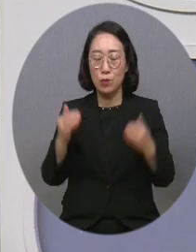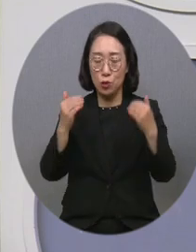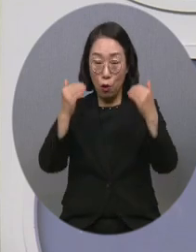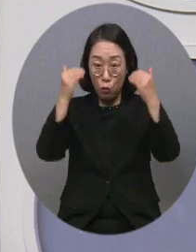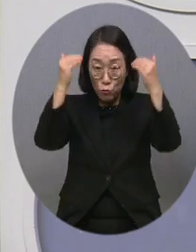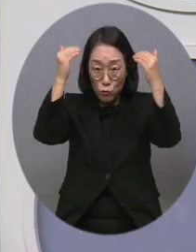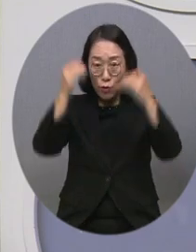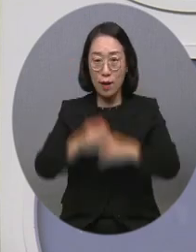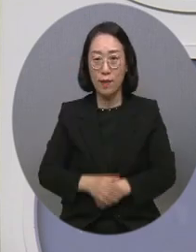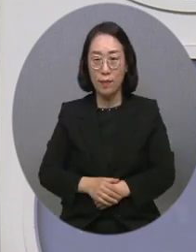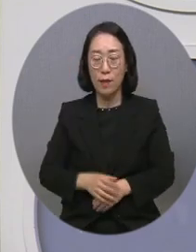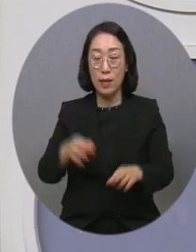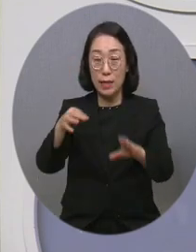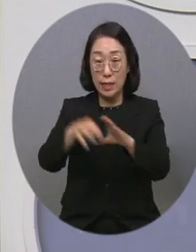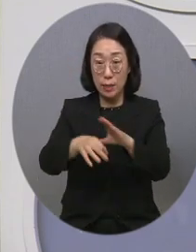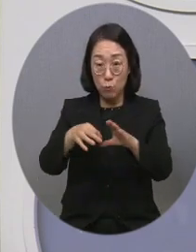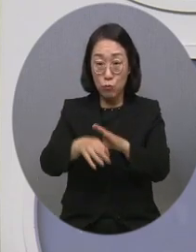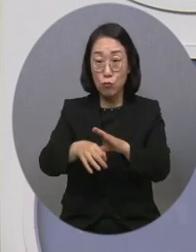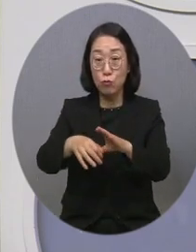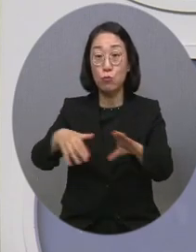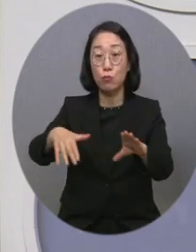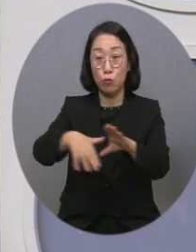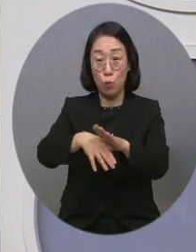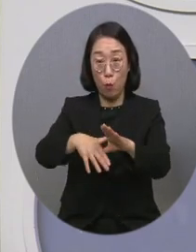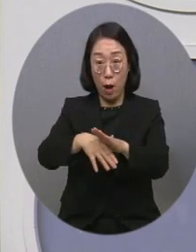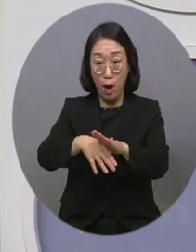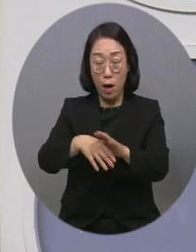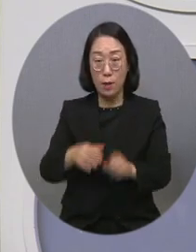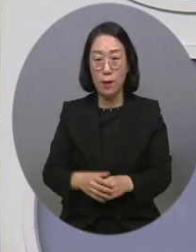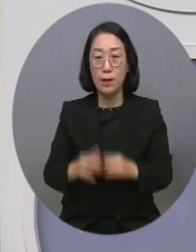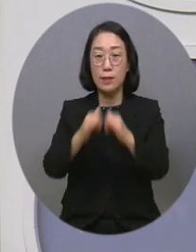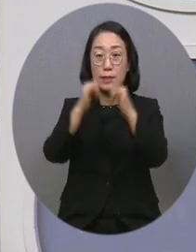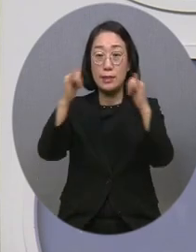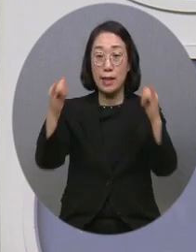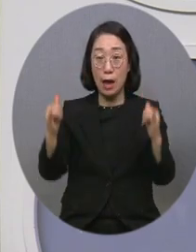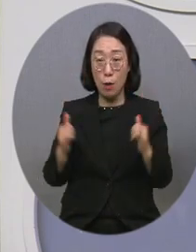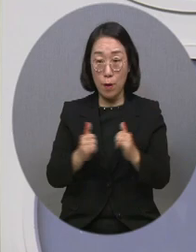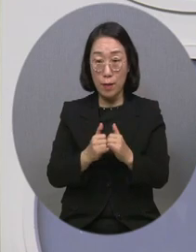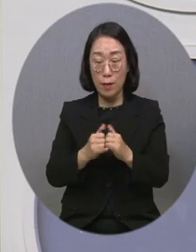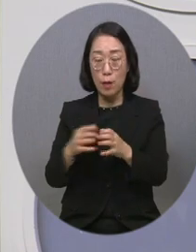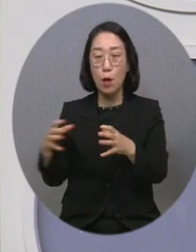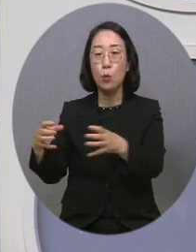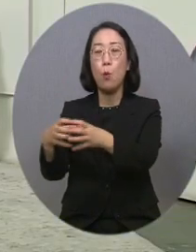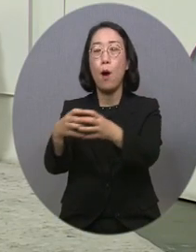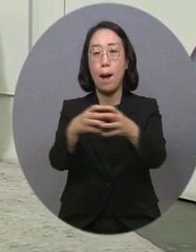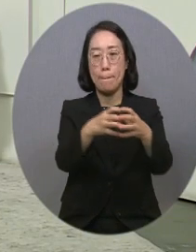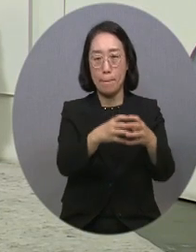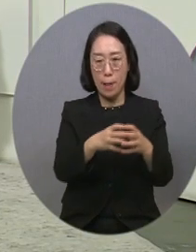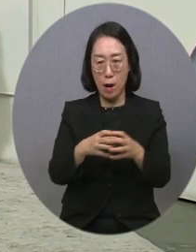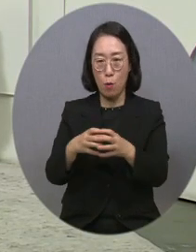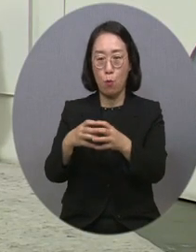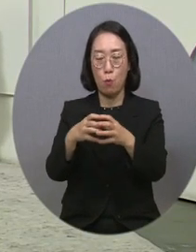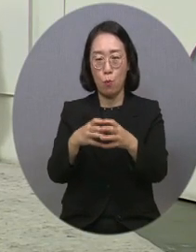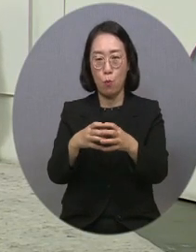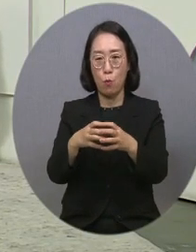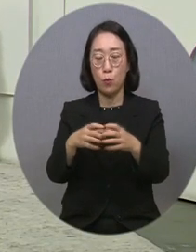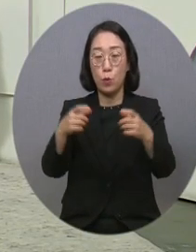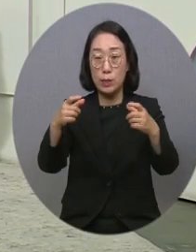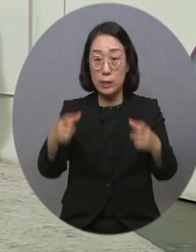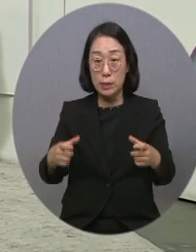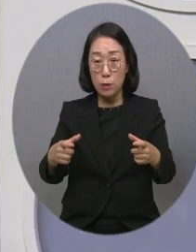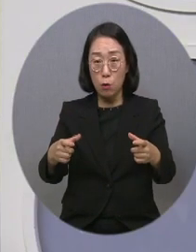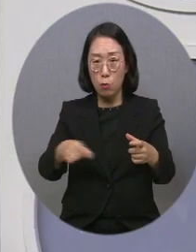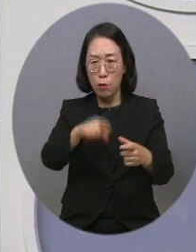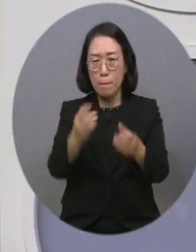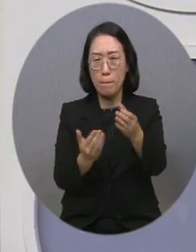성숙된 기부 문화는 사회를 통합하고 사회, 지역사회